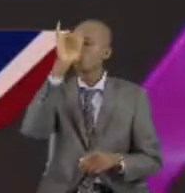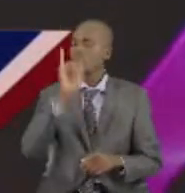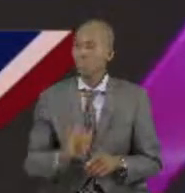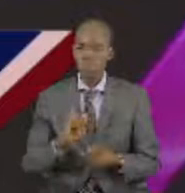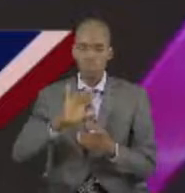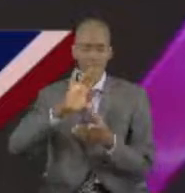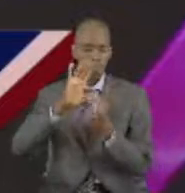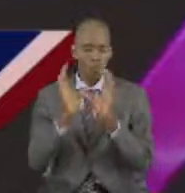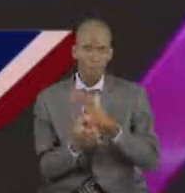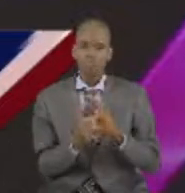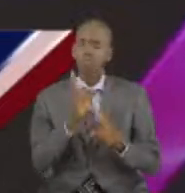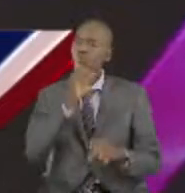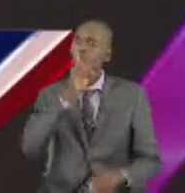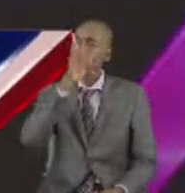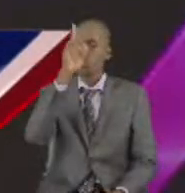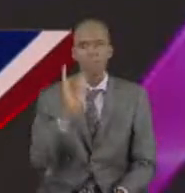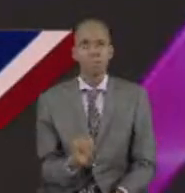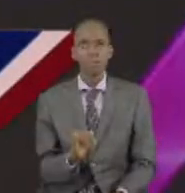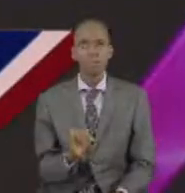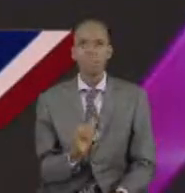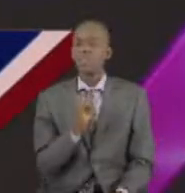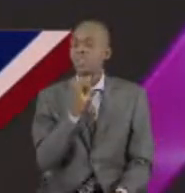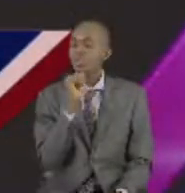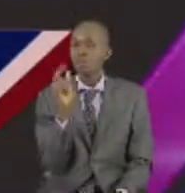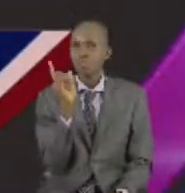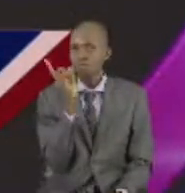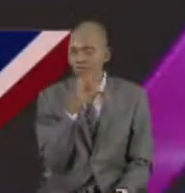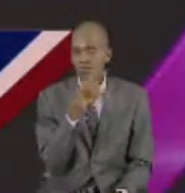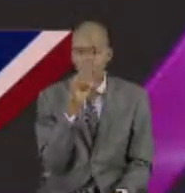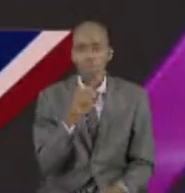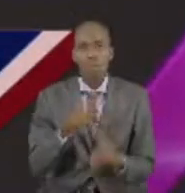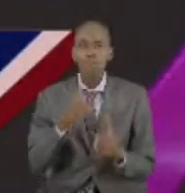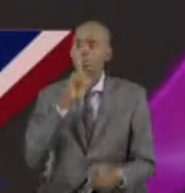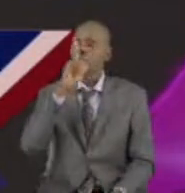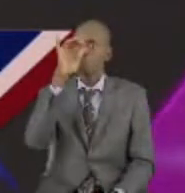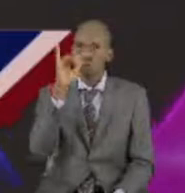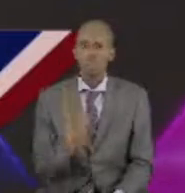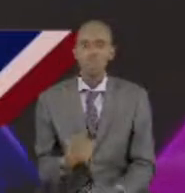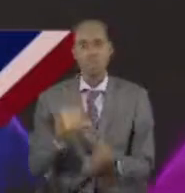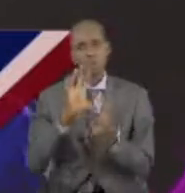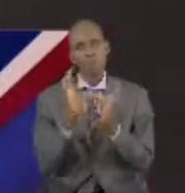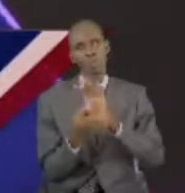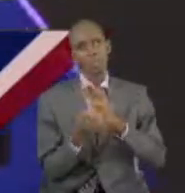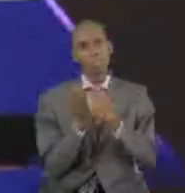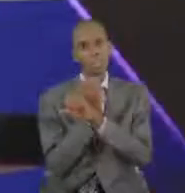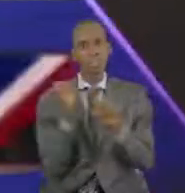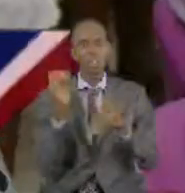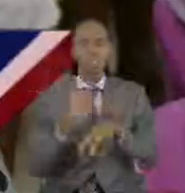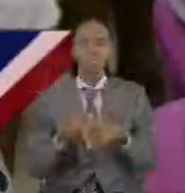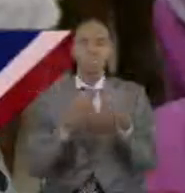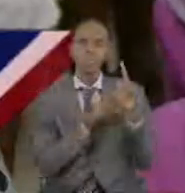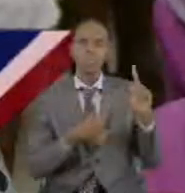témoignage d'une âme véritablement authentiquement véritablement converti